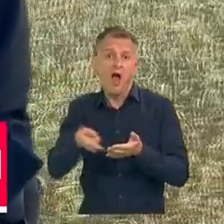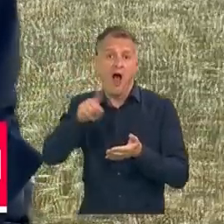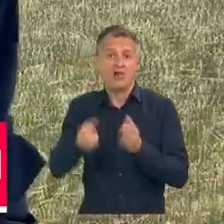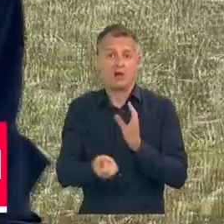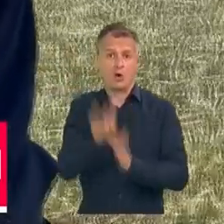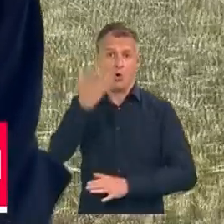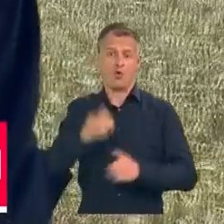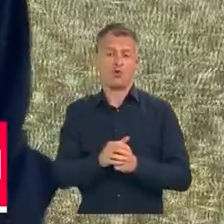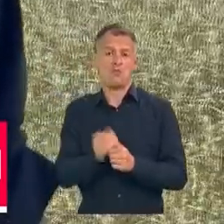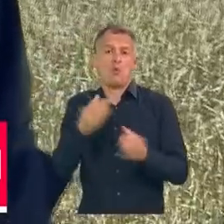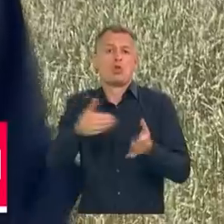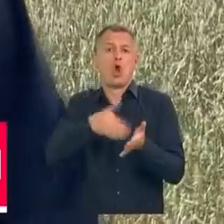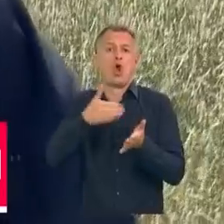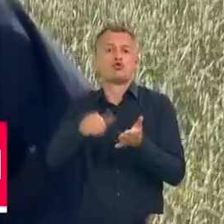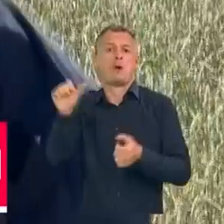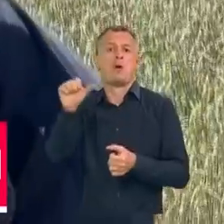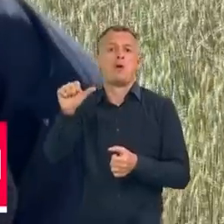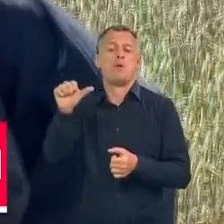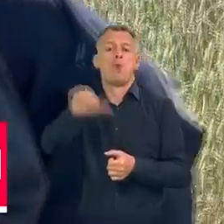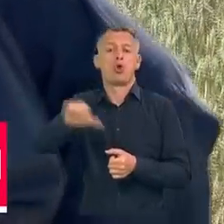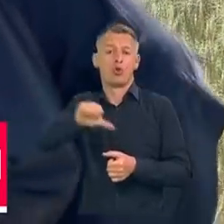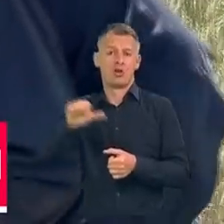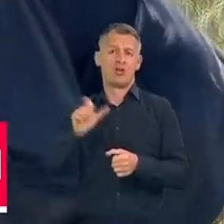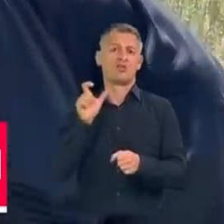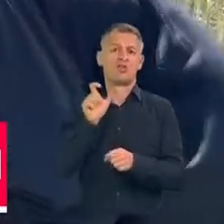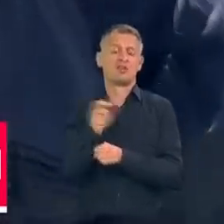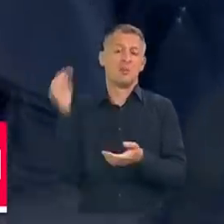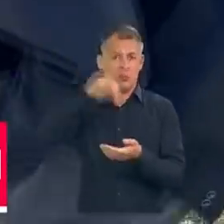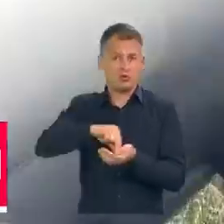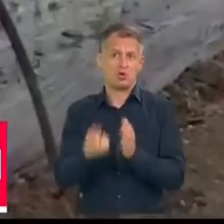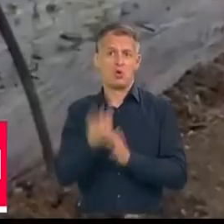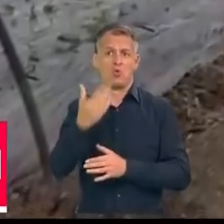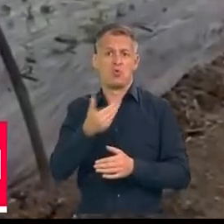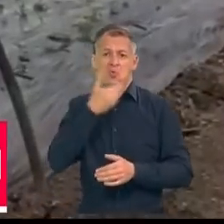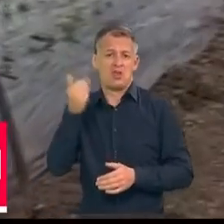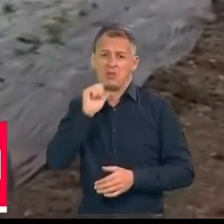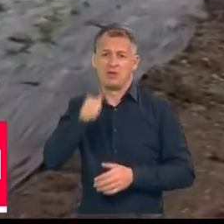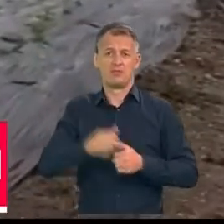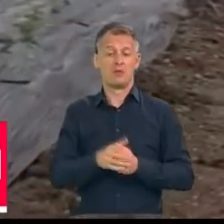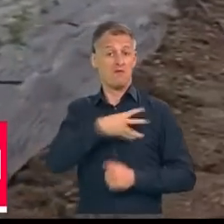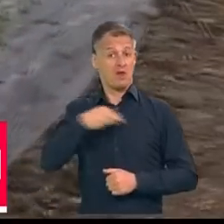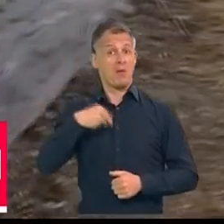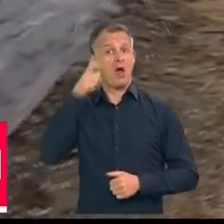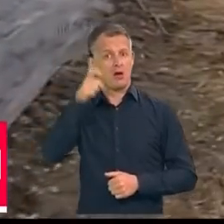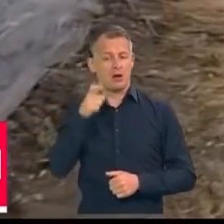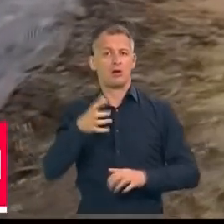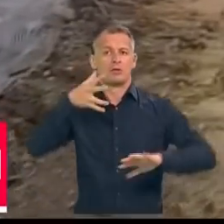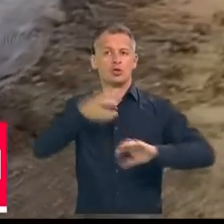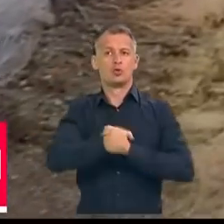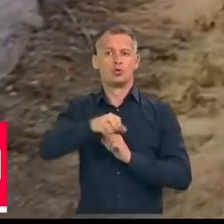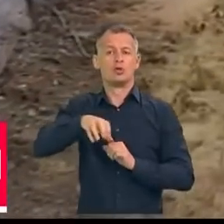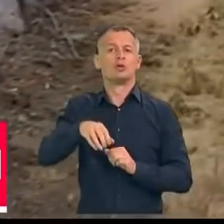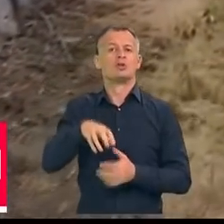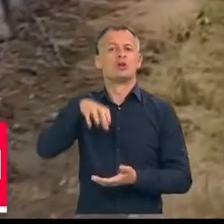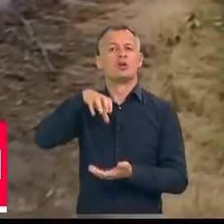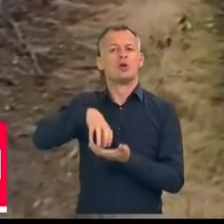mult costul motorină decât să mai recoltezi. Nu mai e, uite. Vremea rea a făcut prăpăd și în grădinare Olt, o localitate în care